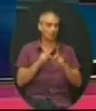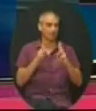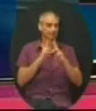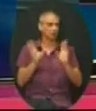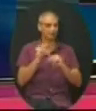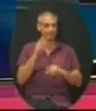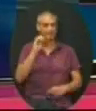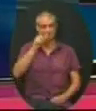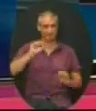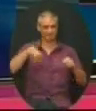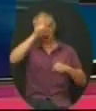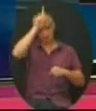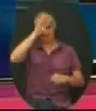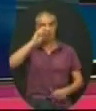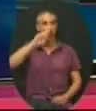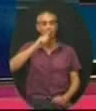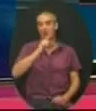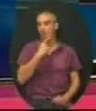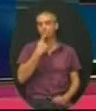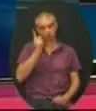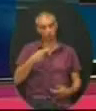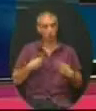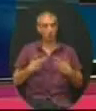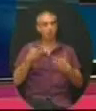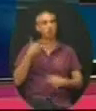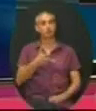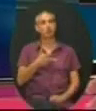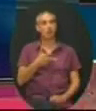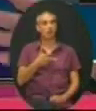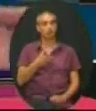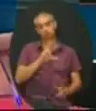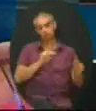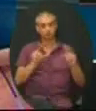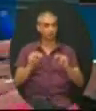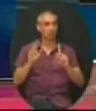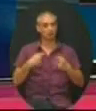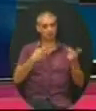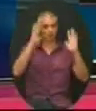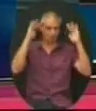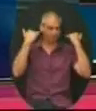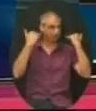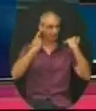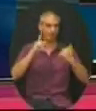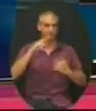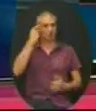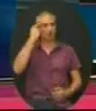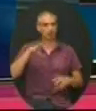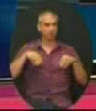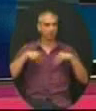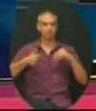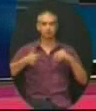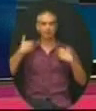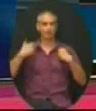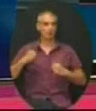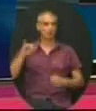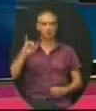עם מרקל ועם הגרמנים, אמר להם שהם יכולים למכור את הצוללות, צוללות דומות גם למצרים, וזה לא היה על דעתו של משה